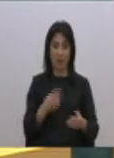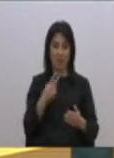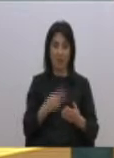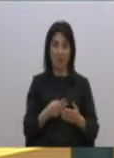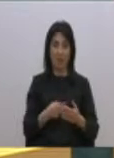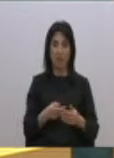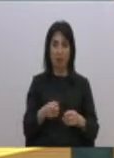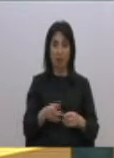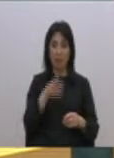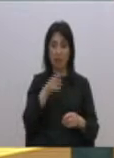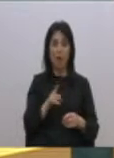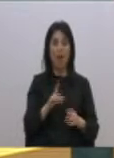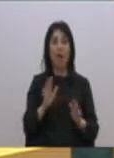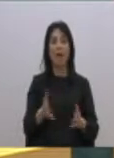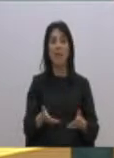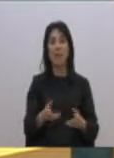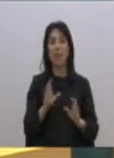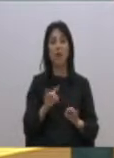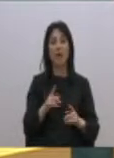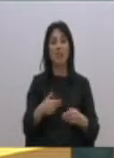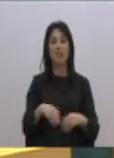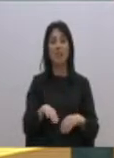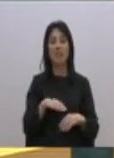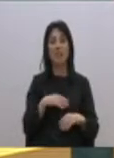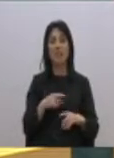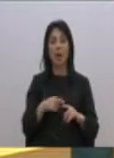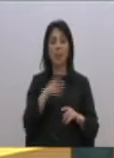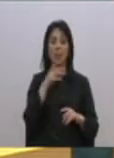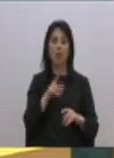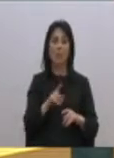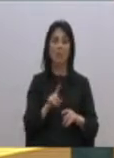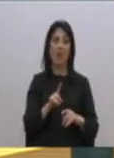მიანიშნებ. ამ დროს რა ხდება კანონპროექტი და სხვა? ამ